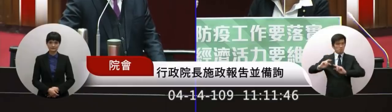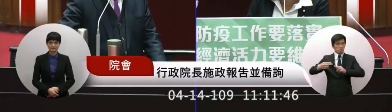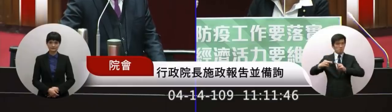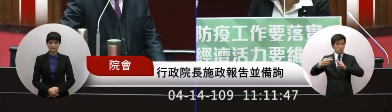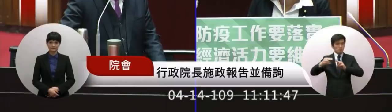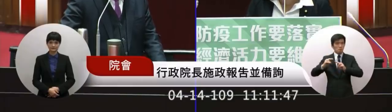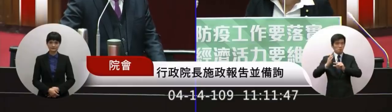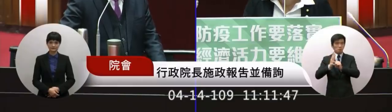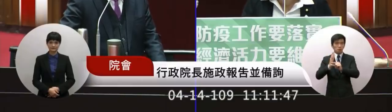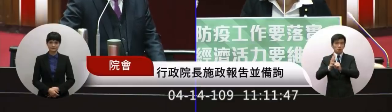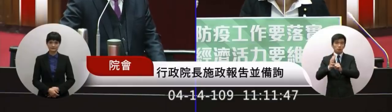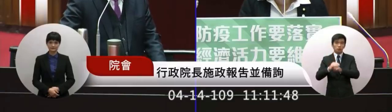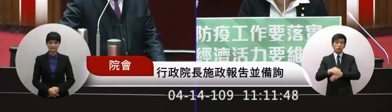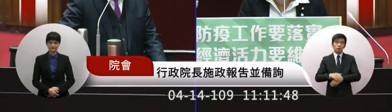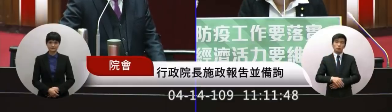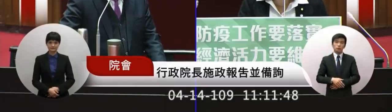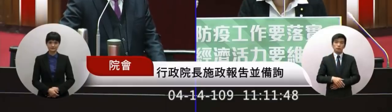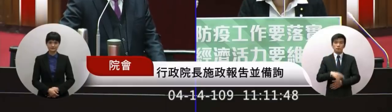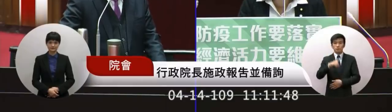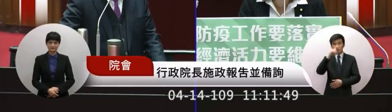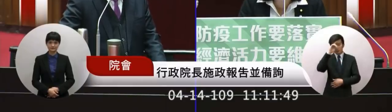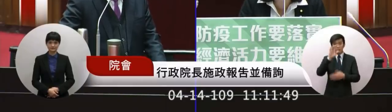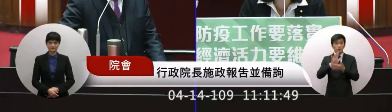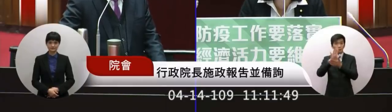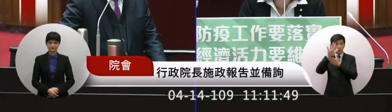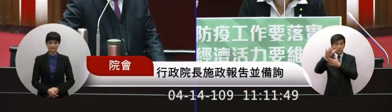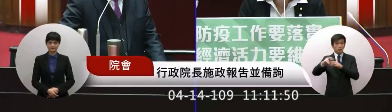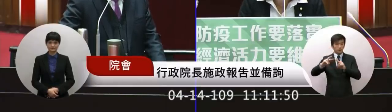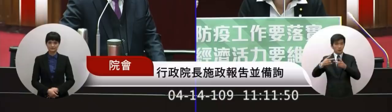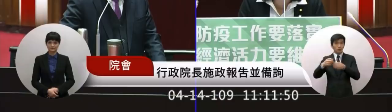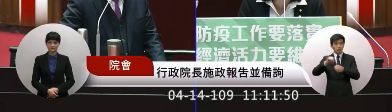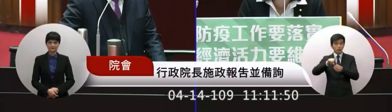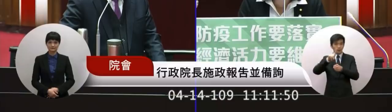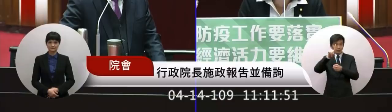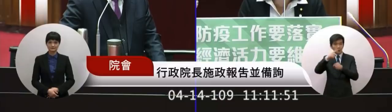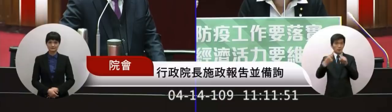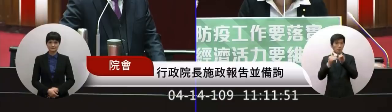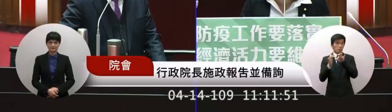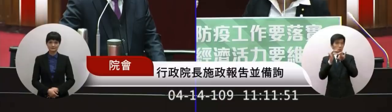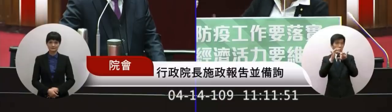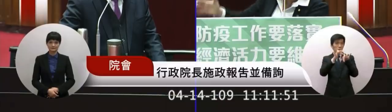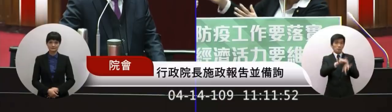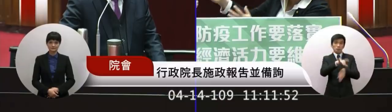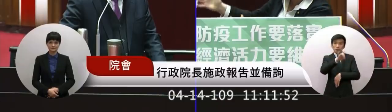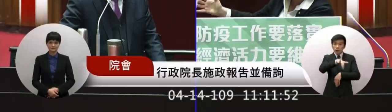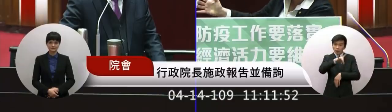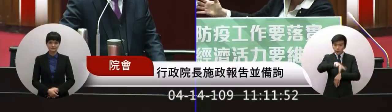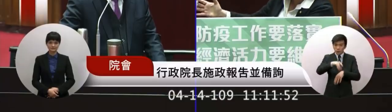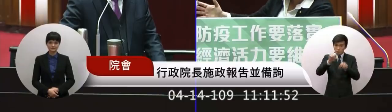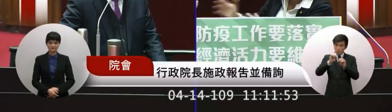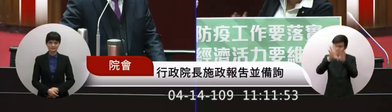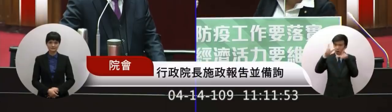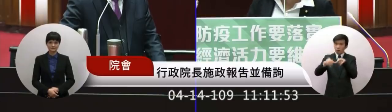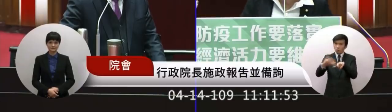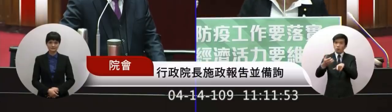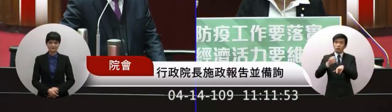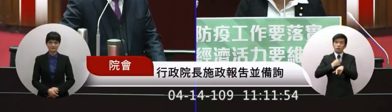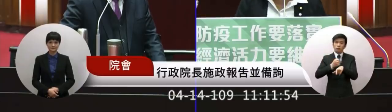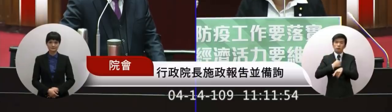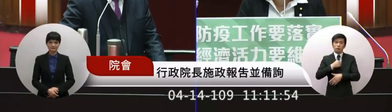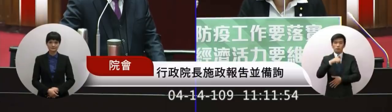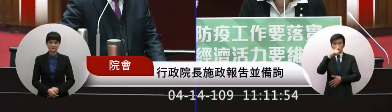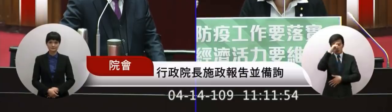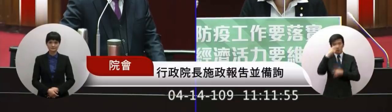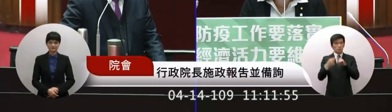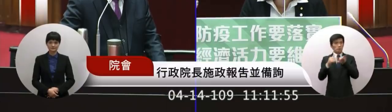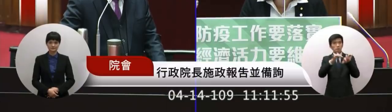來的外界會改進熱電APP讓八成知道在那裡不可以去